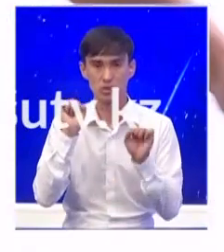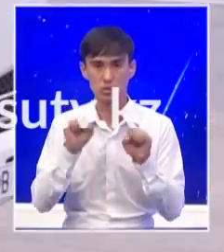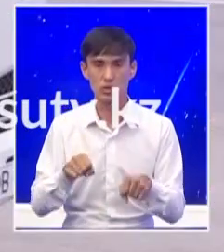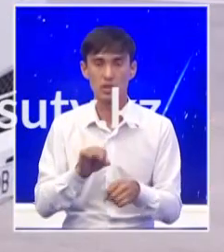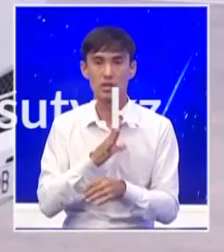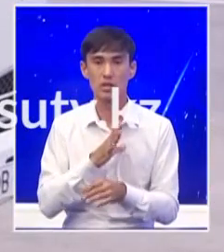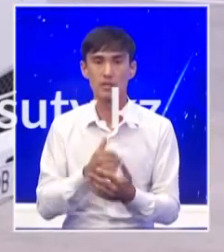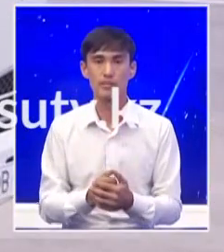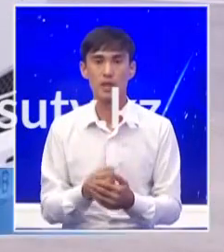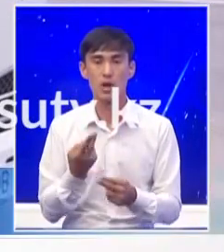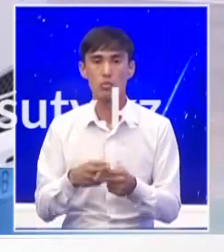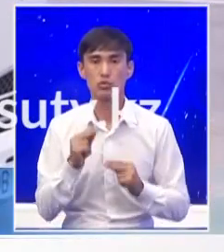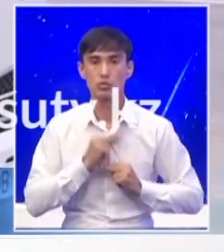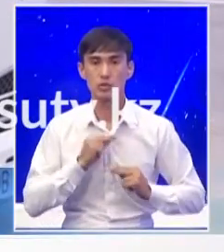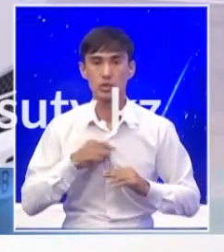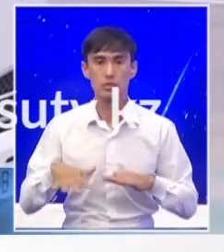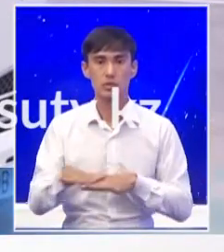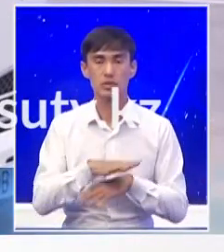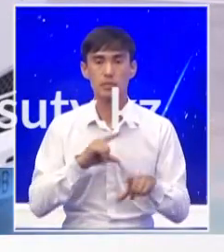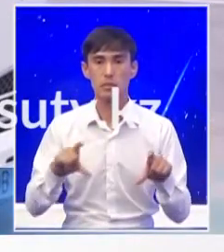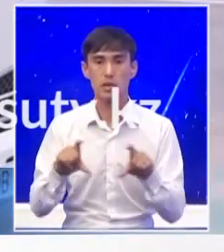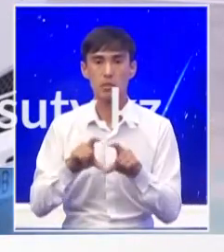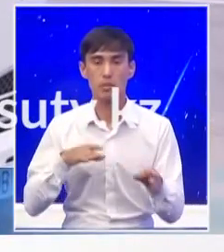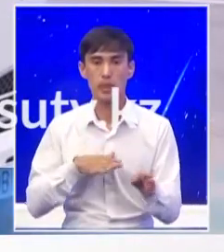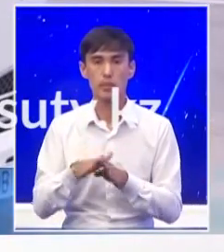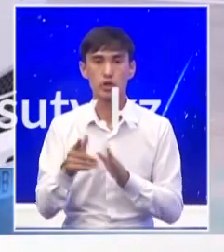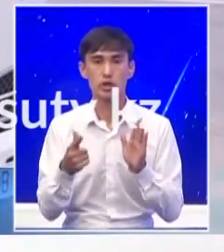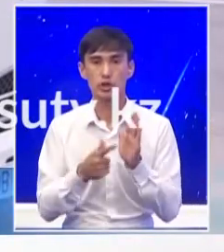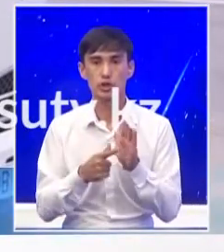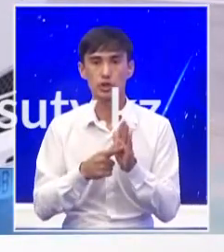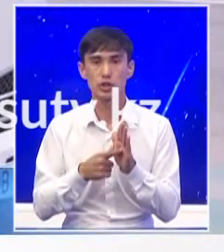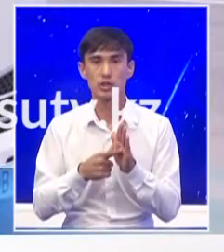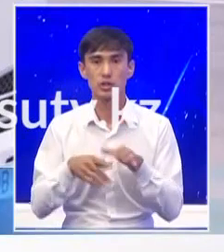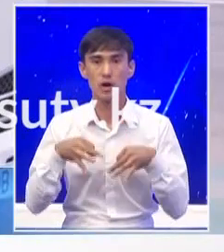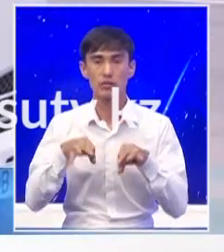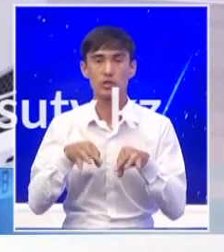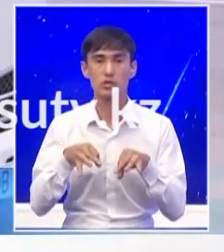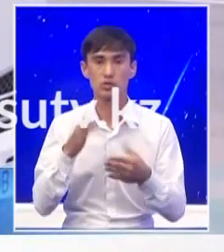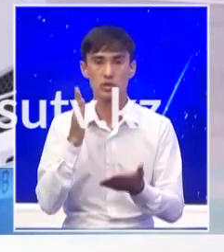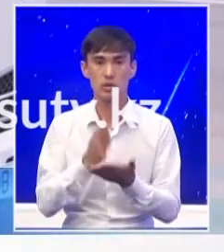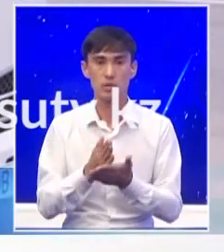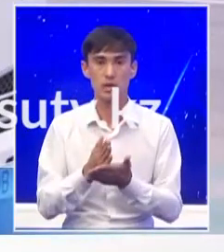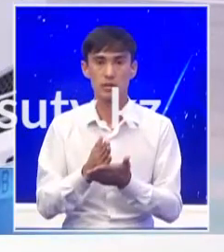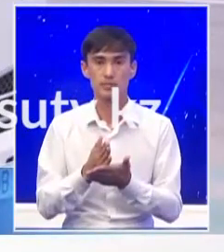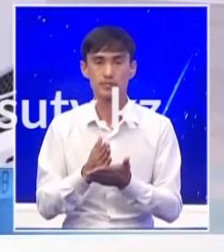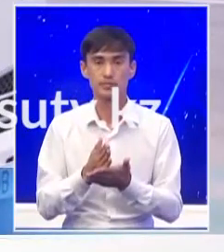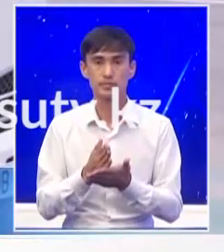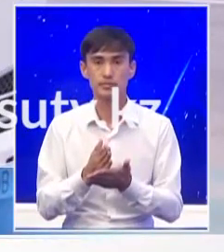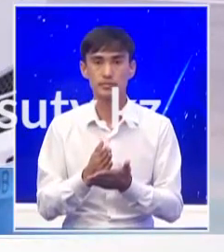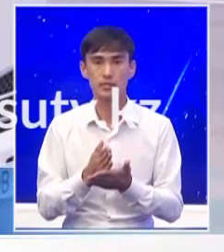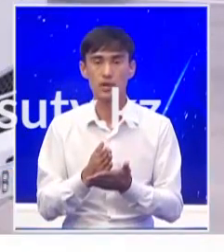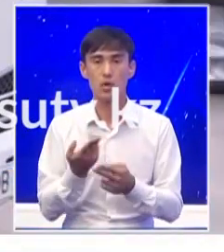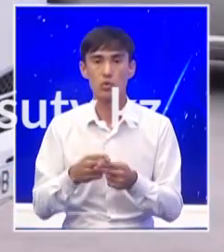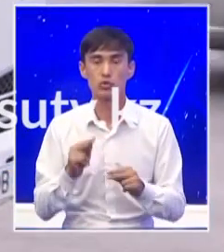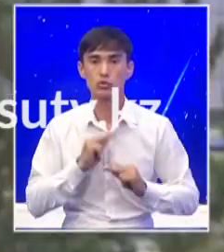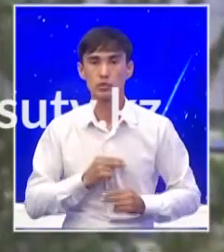етілген. Бұл жұмысқа біздің мекеме бойынша жаңағы 7 көп салалы автокөлік, автоцистерна, автокөліктер жұмылдырып, осы